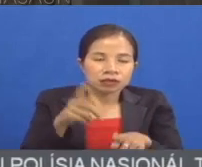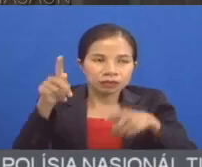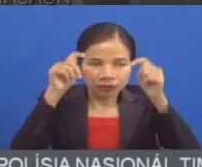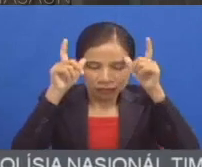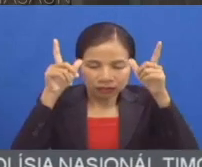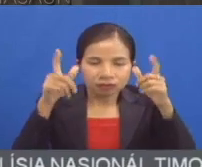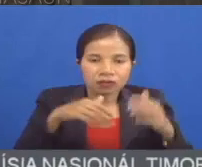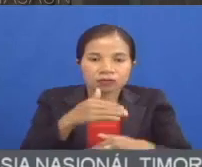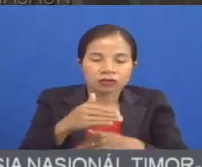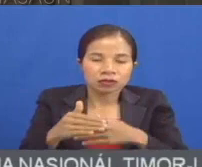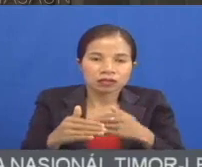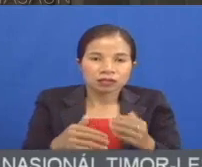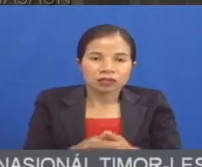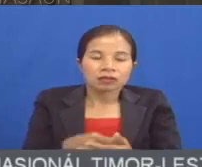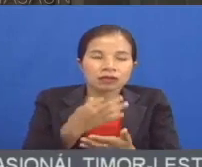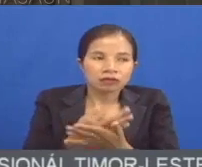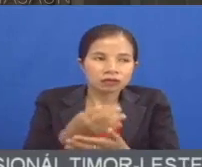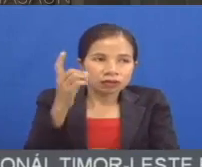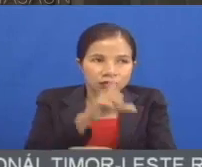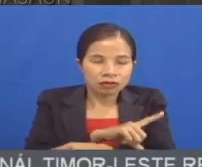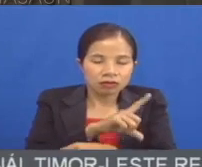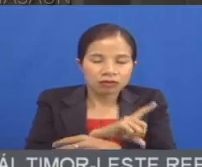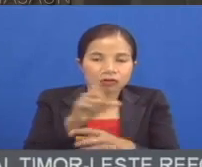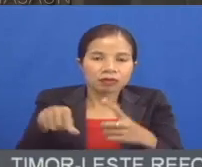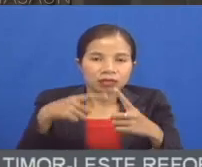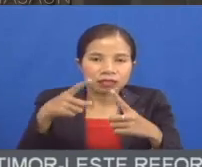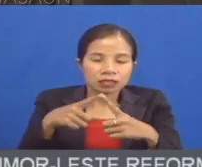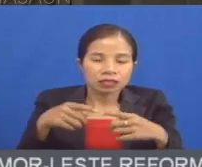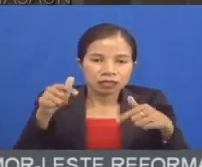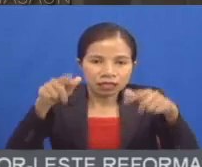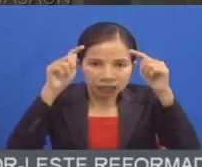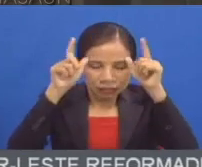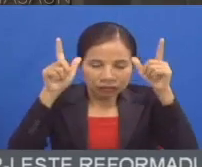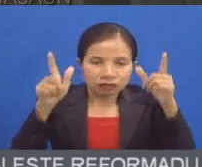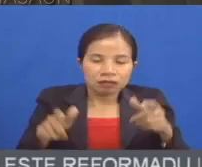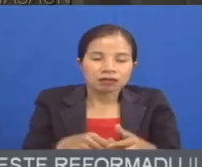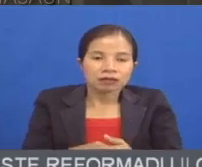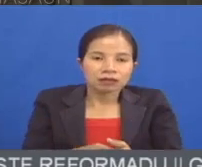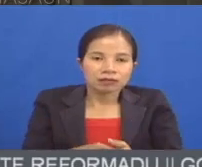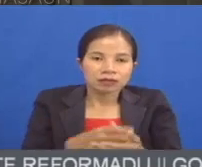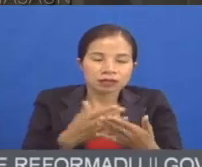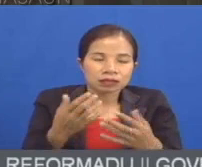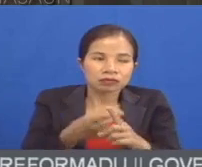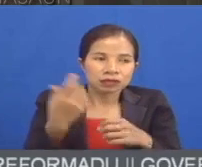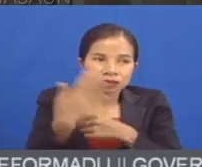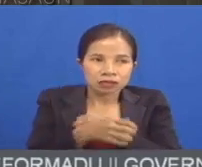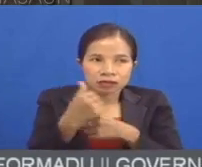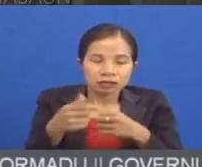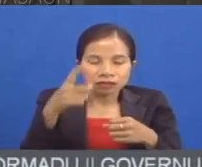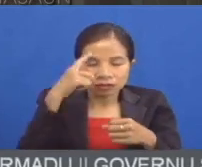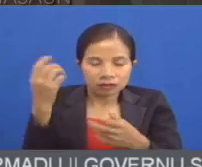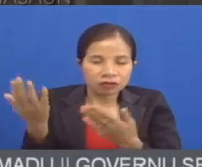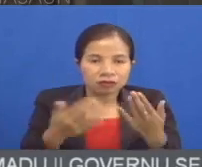sine proses produsang no rendimentu kada lorong, panghira iha Timor-Leste mos importa mobiliaru si nasau seluk tamama iha